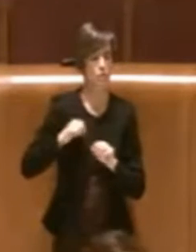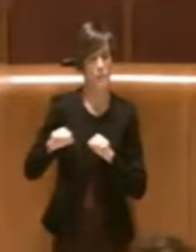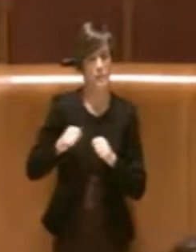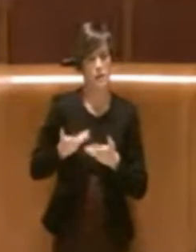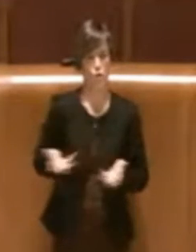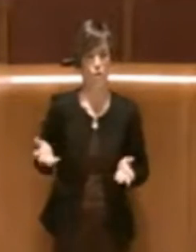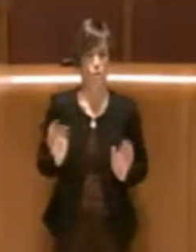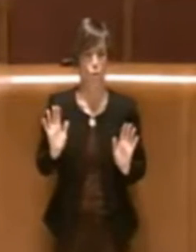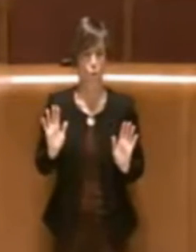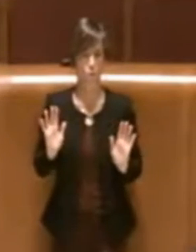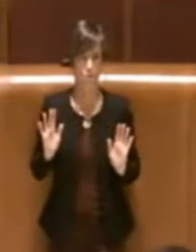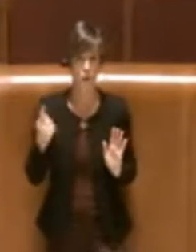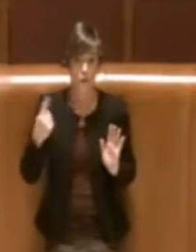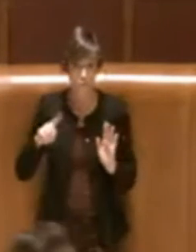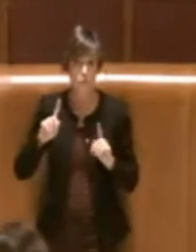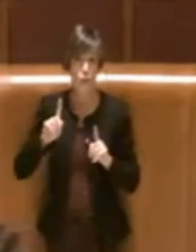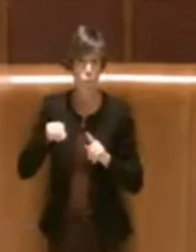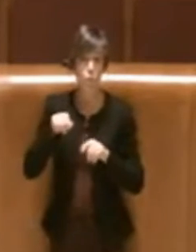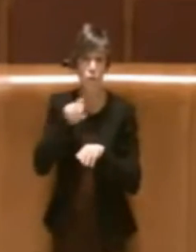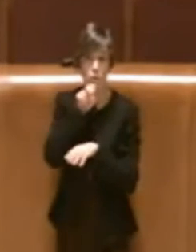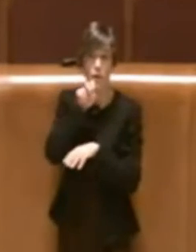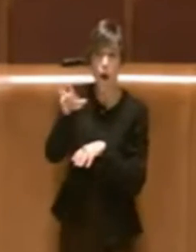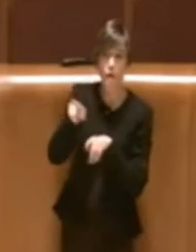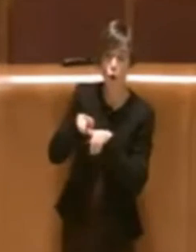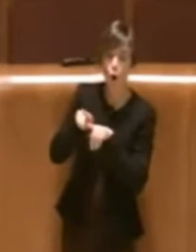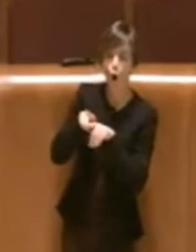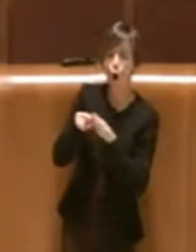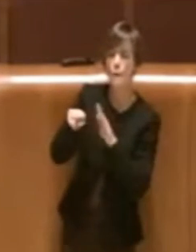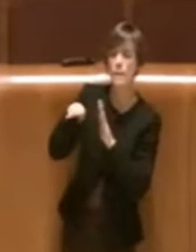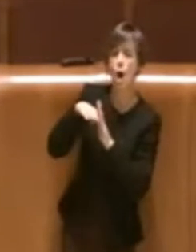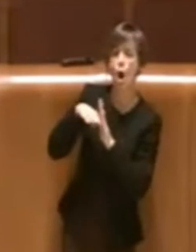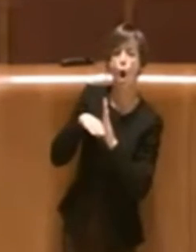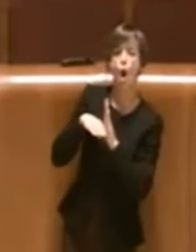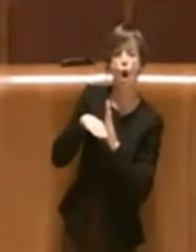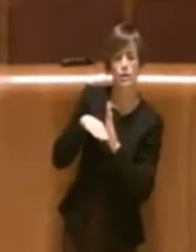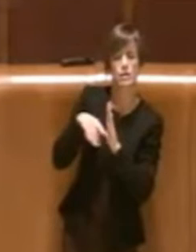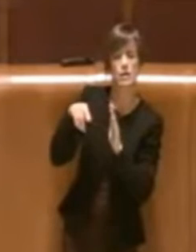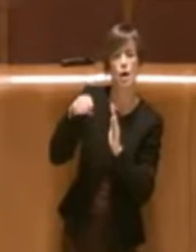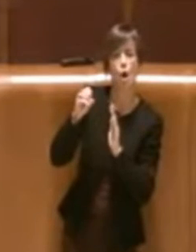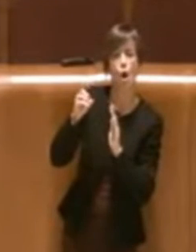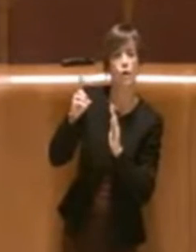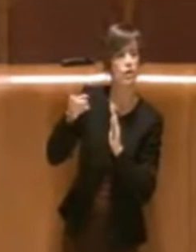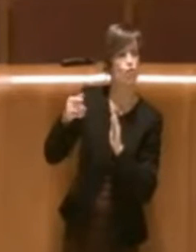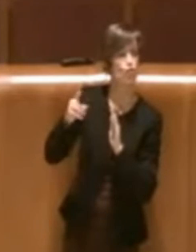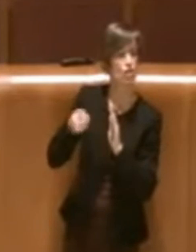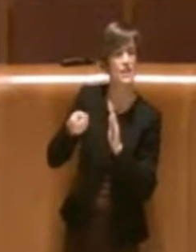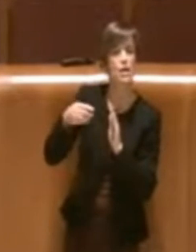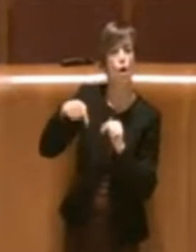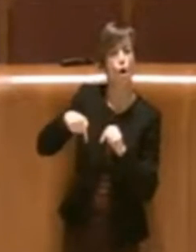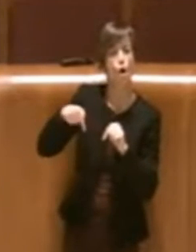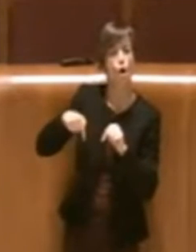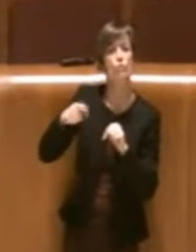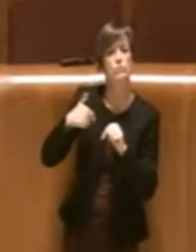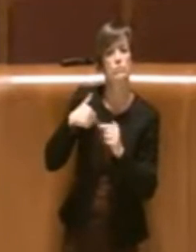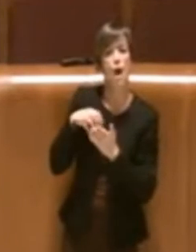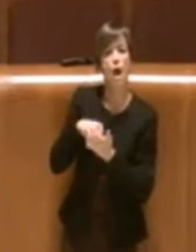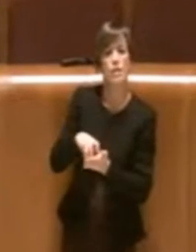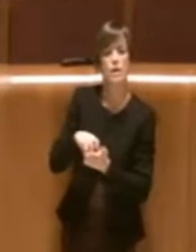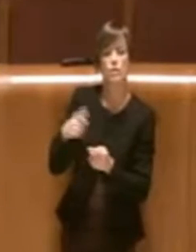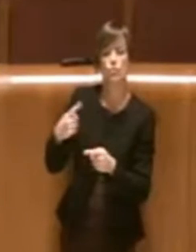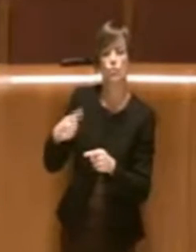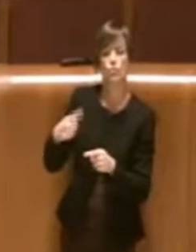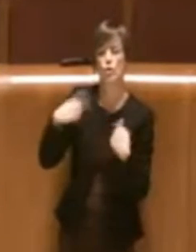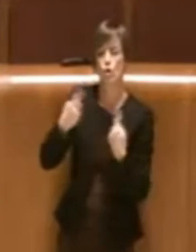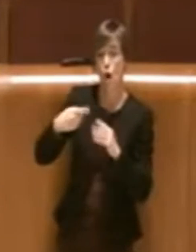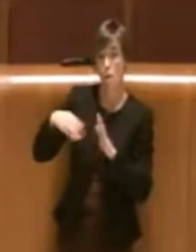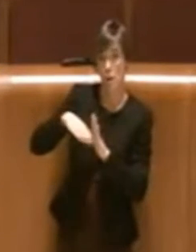dico anticipando un ordine del giorno che abbiamo presentato: noi crediamo talmente in questo programma che vogliamo impegnare